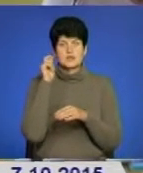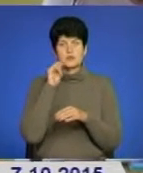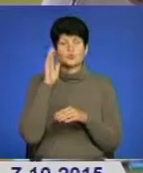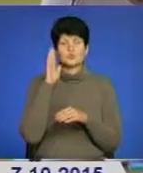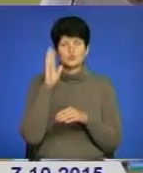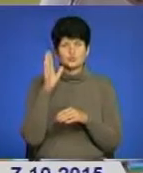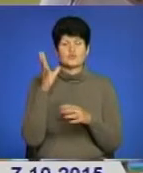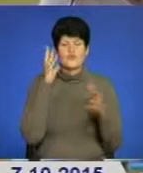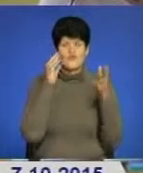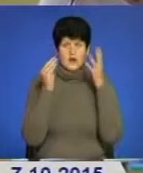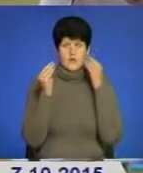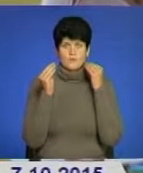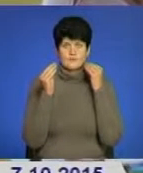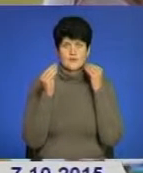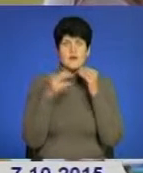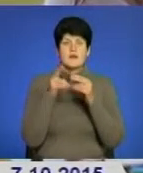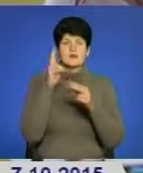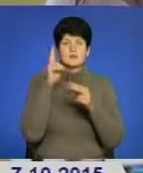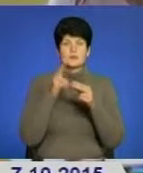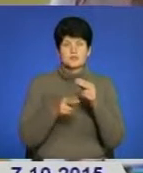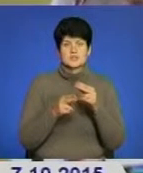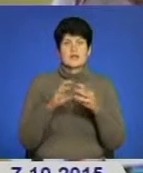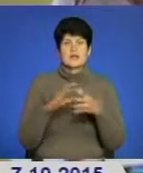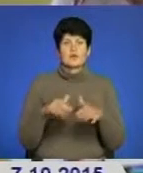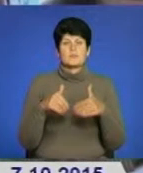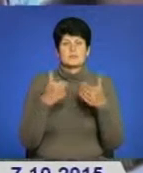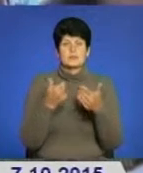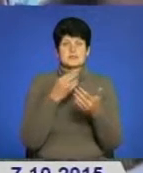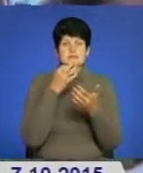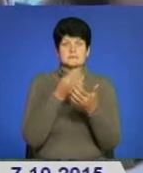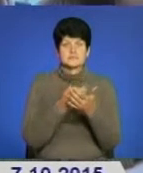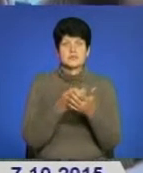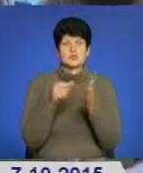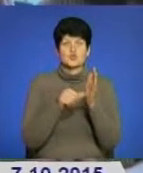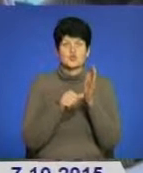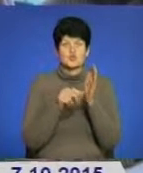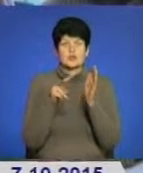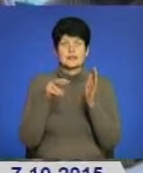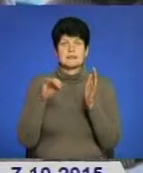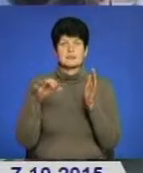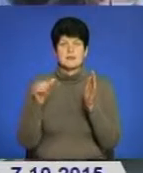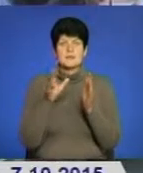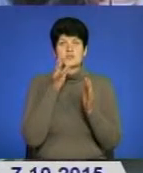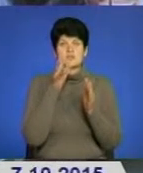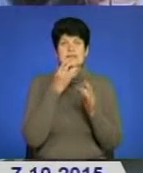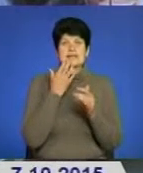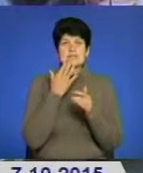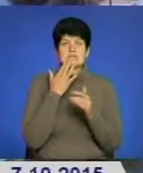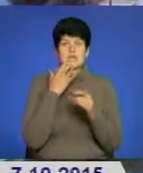будуть враховані, а остаточні рекомендації оприлюднять 6 листопада під час національної конференції у Києві.